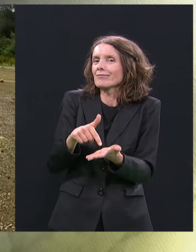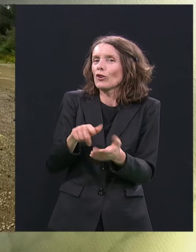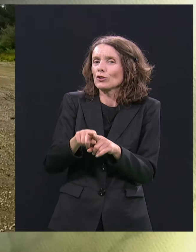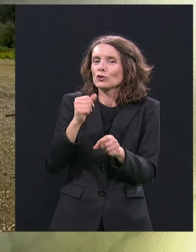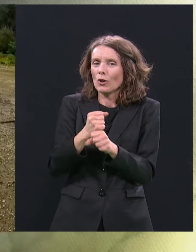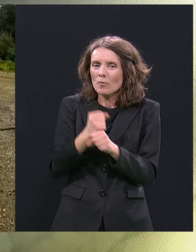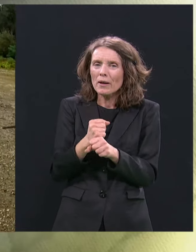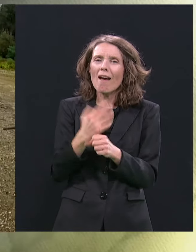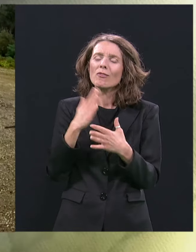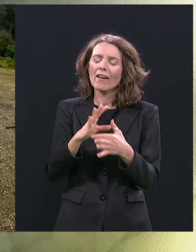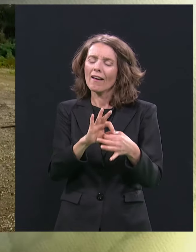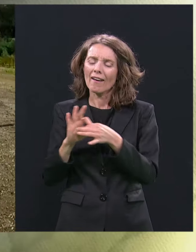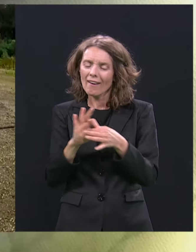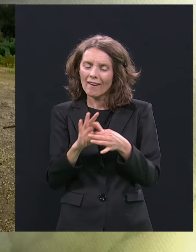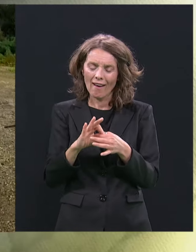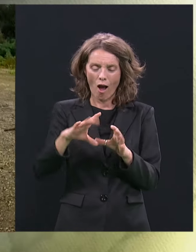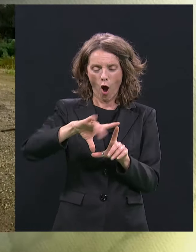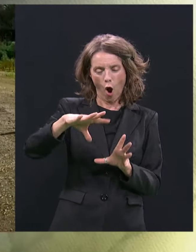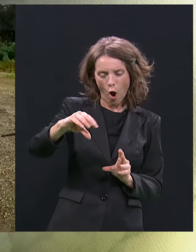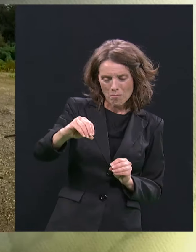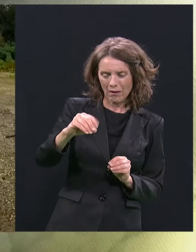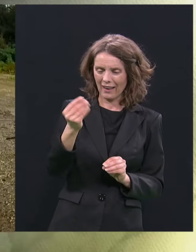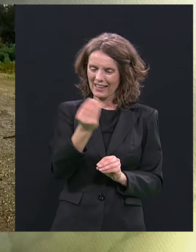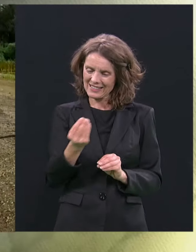oblika panela i slike.